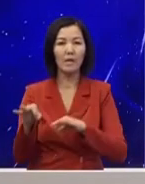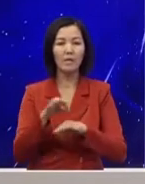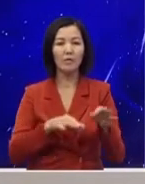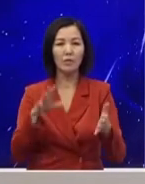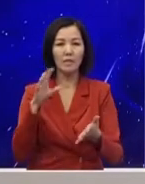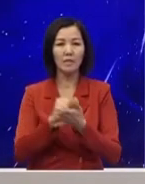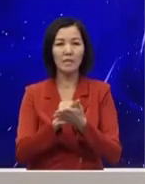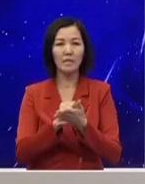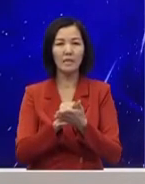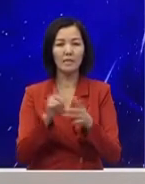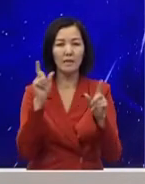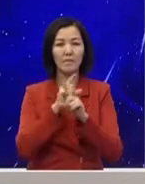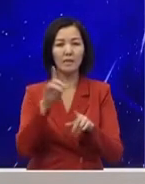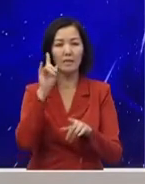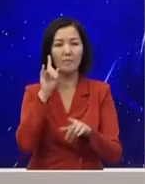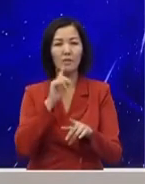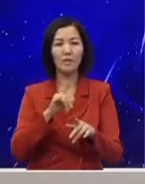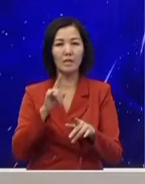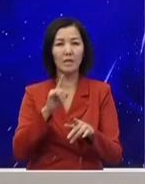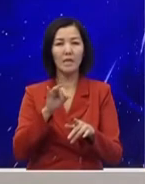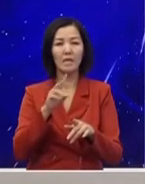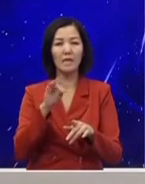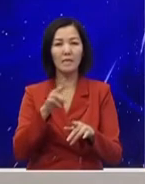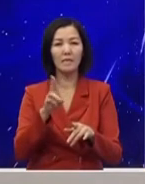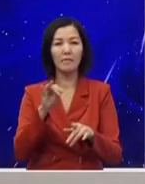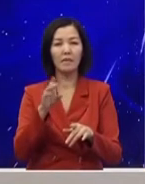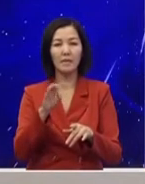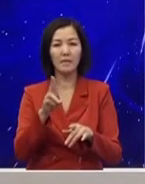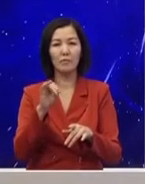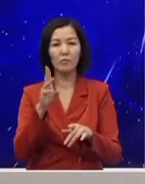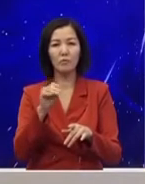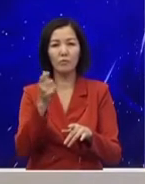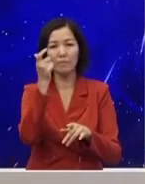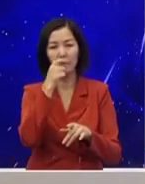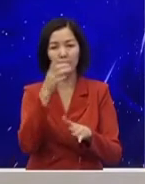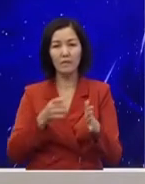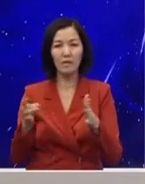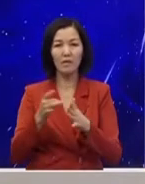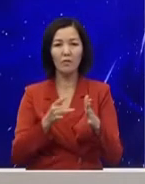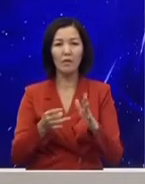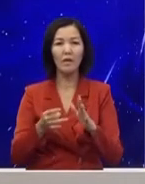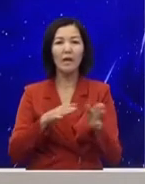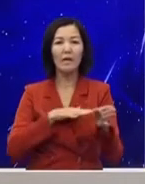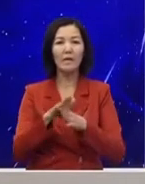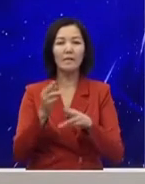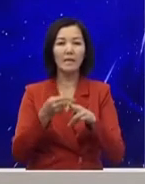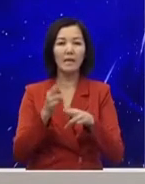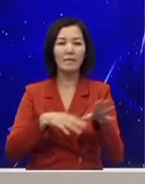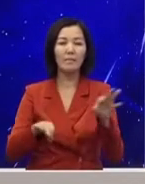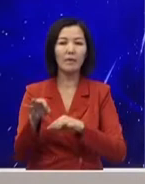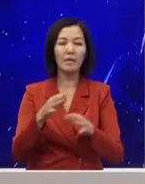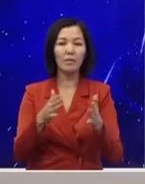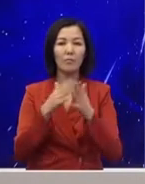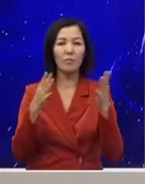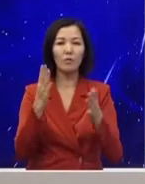занятости». Расположатся объекты в Ембекши-Казахском, Илийском, Карасайском, Коксусском и Панфиловском районах. За счет реализации этих проектов